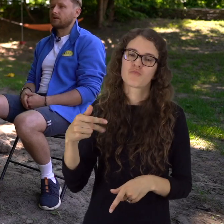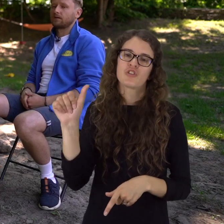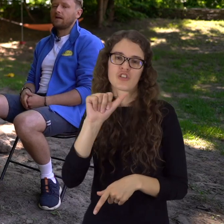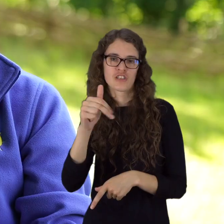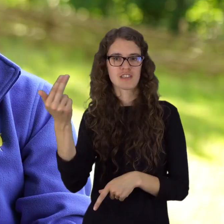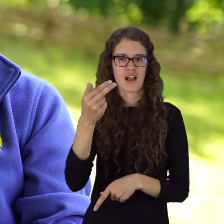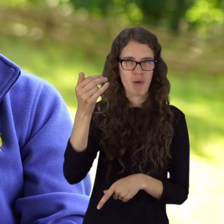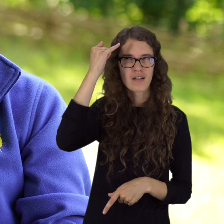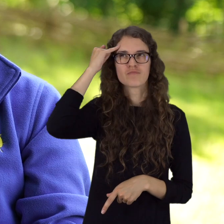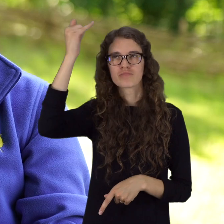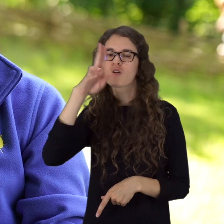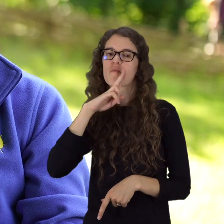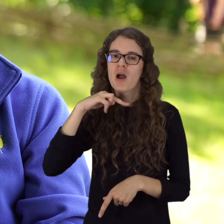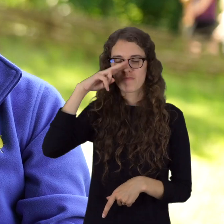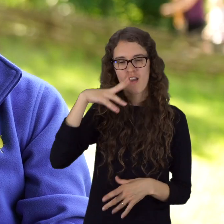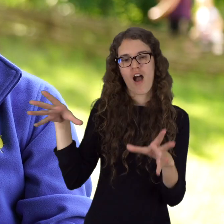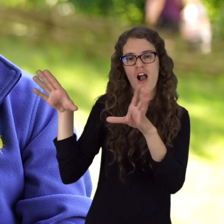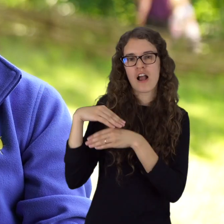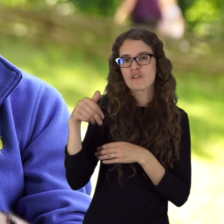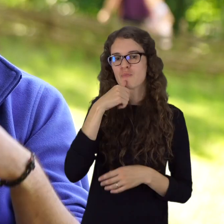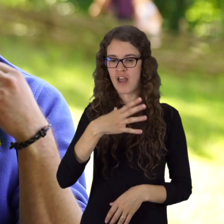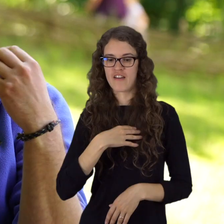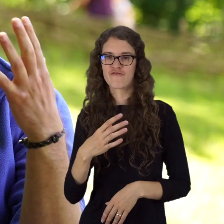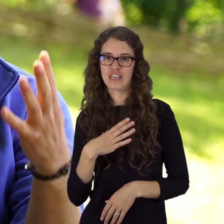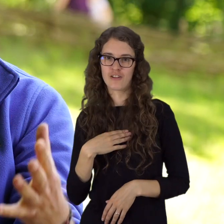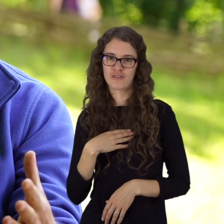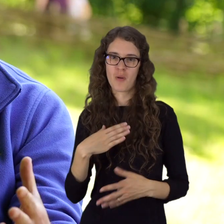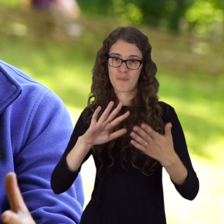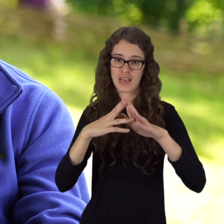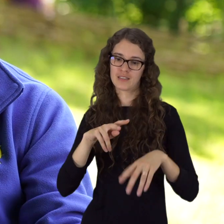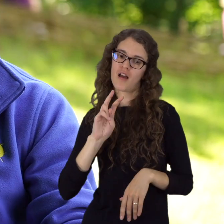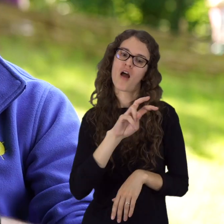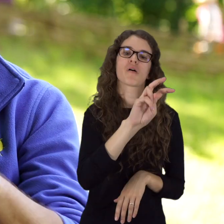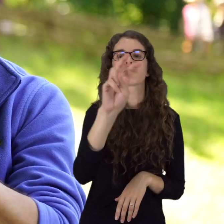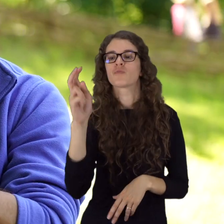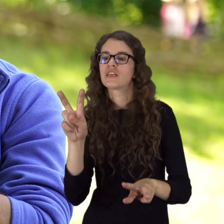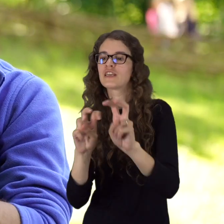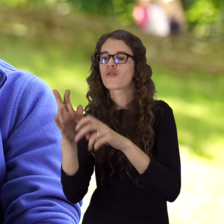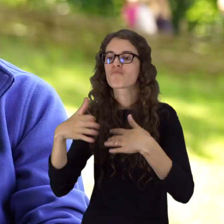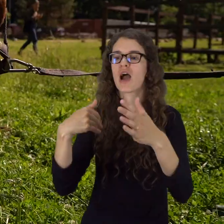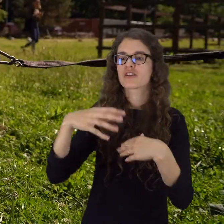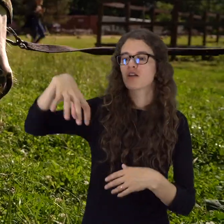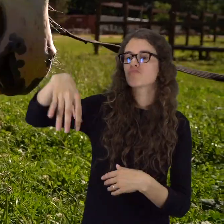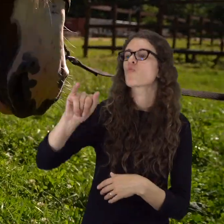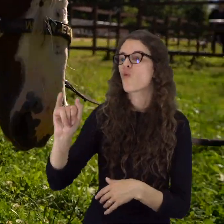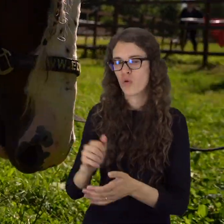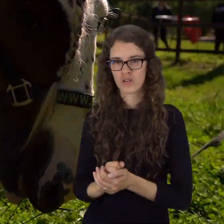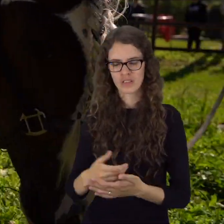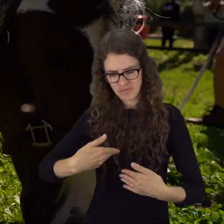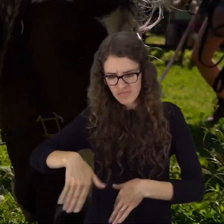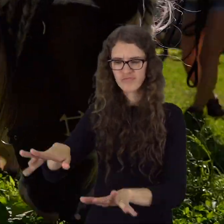buvo šiek tiek, tai aišku, būdavo ir savaitgalinių tokių užduočių, su tėveliais surast Vilniaus meškiuką prie prezidentūros, na, va tokių,